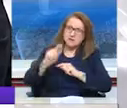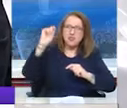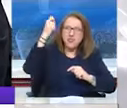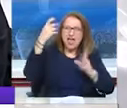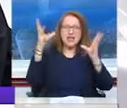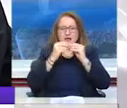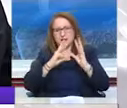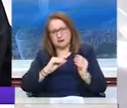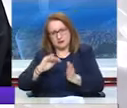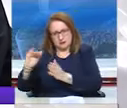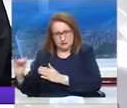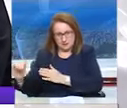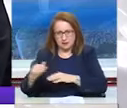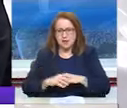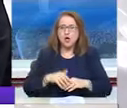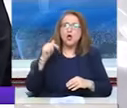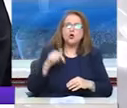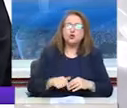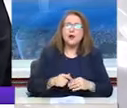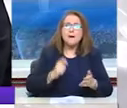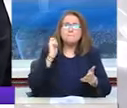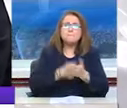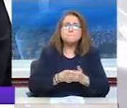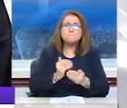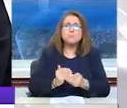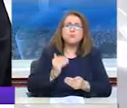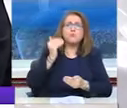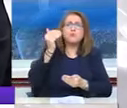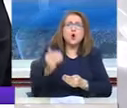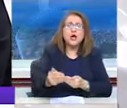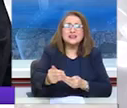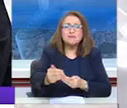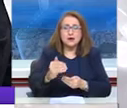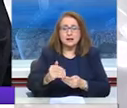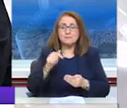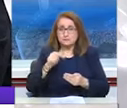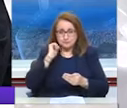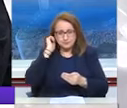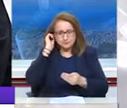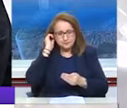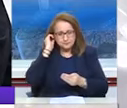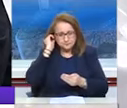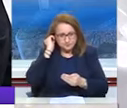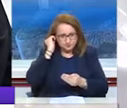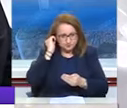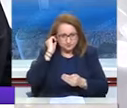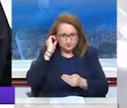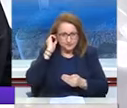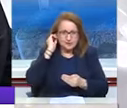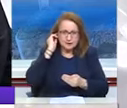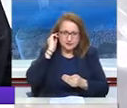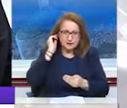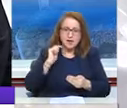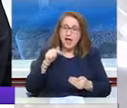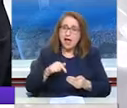στην επιστρεπτέα προκαταβολή. Αυτό είναι ένα σημαντικό πρόσθετο εργαλείο που θα καλύψει, όπως είπα, όλους τους κλάδους της οικονομίας. Η επιστρεπτέα